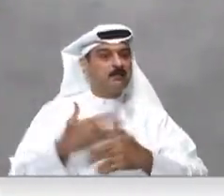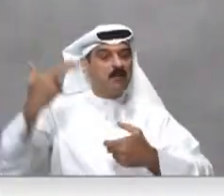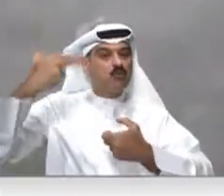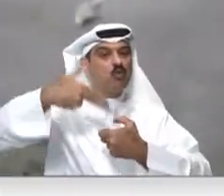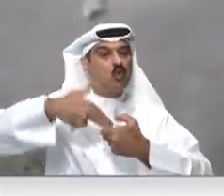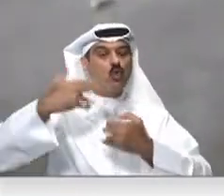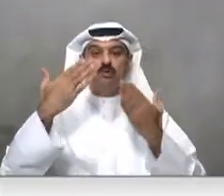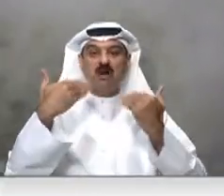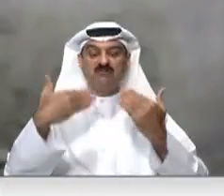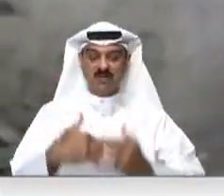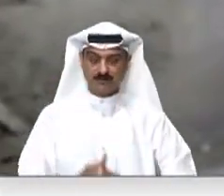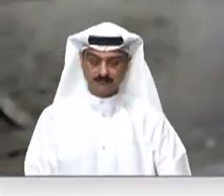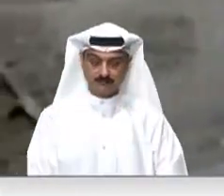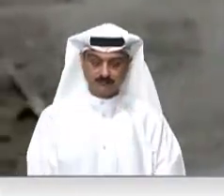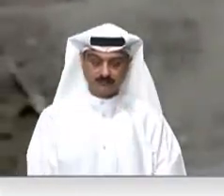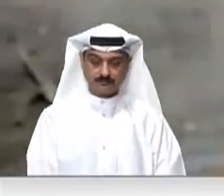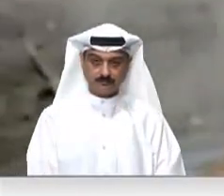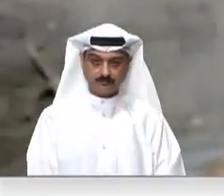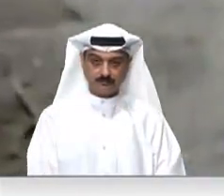داخل القطاع